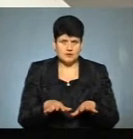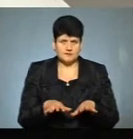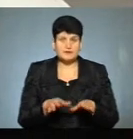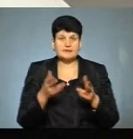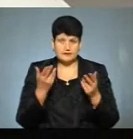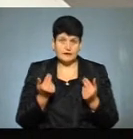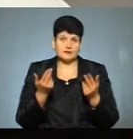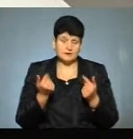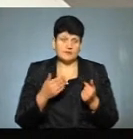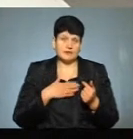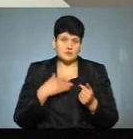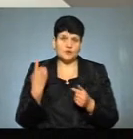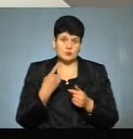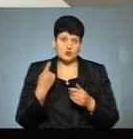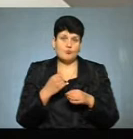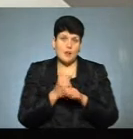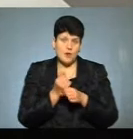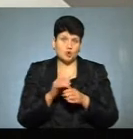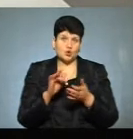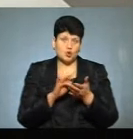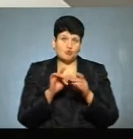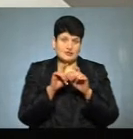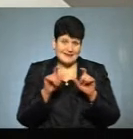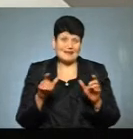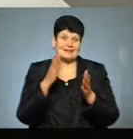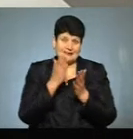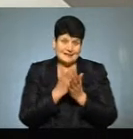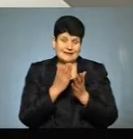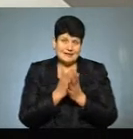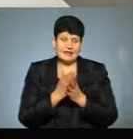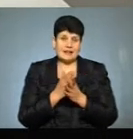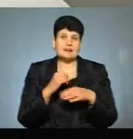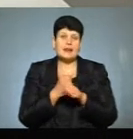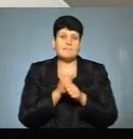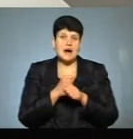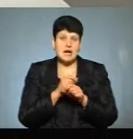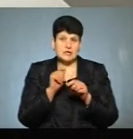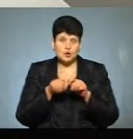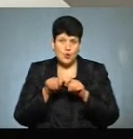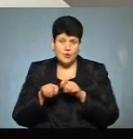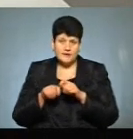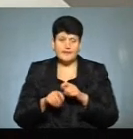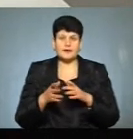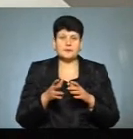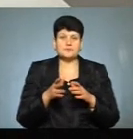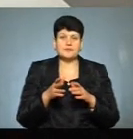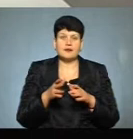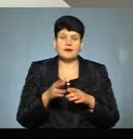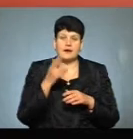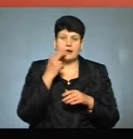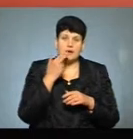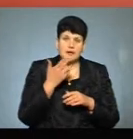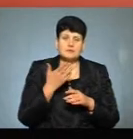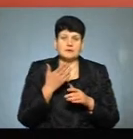нашому обласному лабораторному центрі є вірусологічна лабораторія, яка діагностує грип